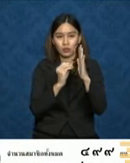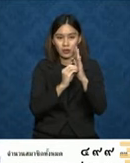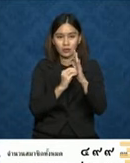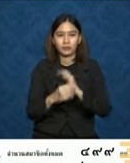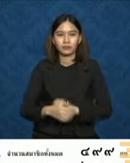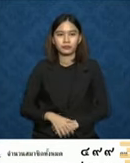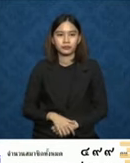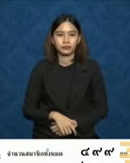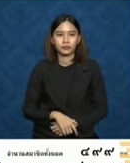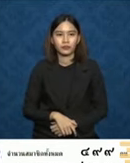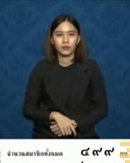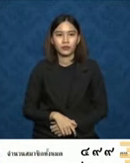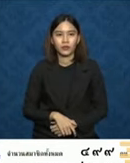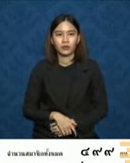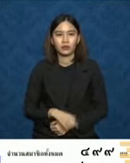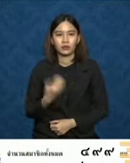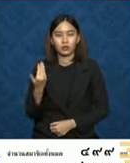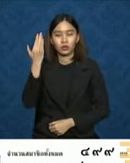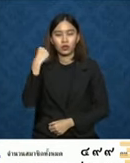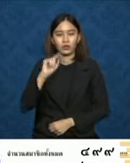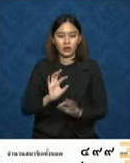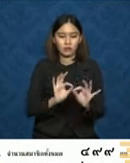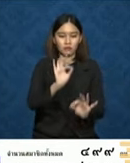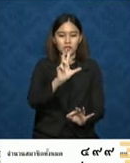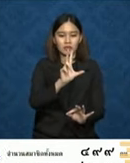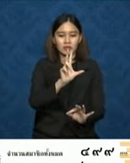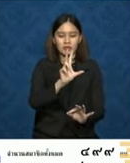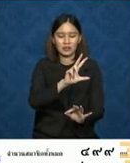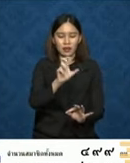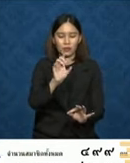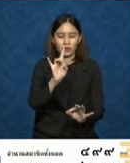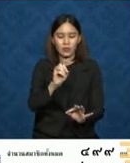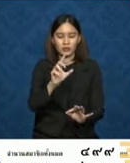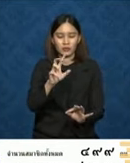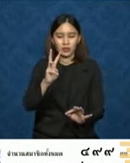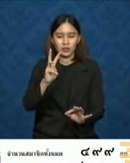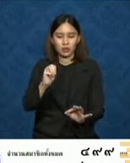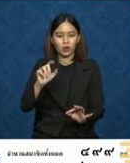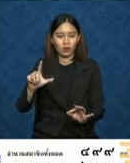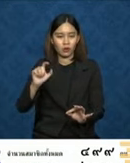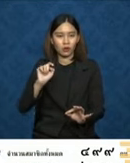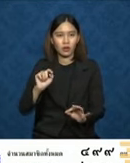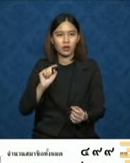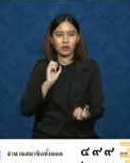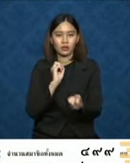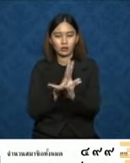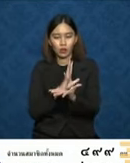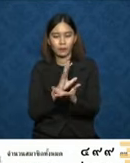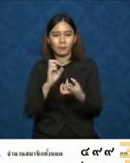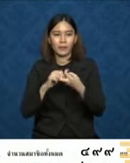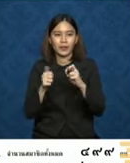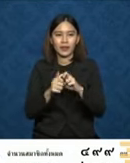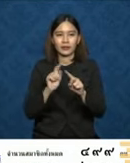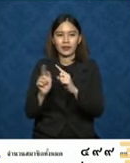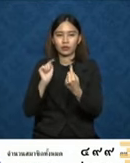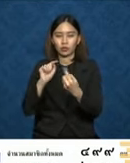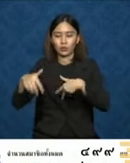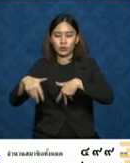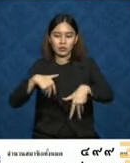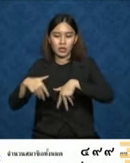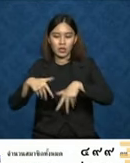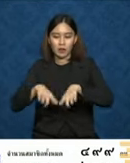กรุงเทพมหานครตอนนั้นก็ 300แค่ 381มิลเมตรเท่านั้นฉะนั้นความเสียหายกับพี่น้องประชา